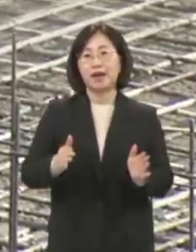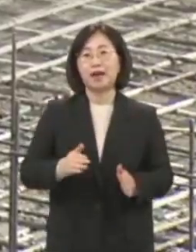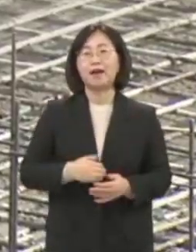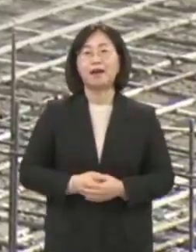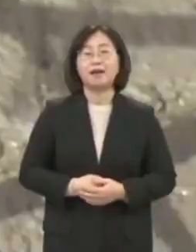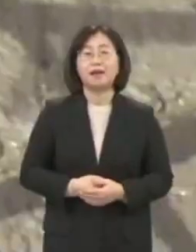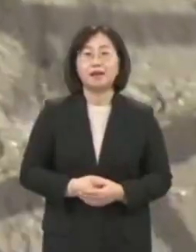드러났습니다